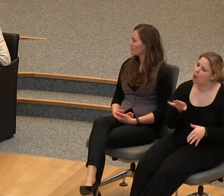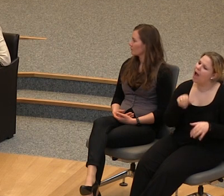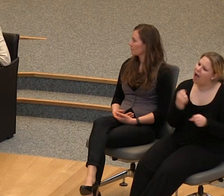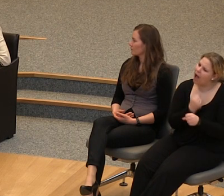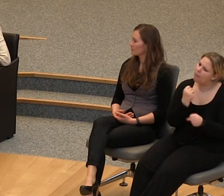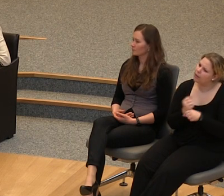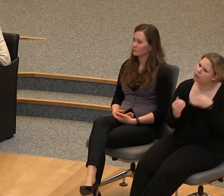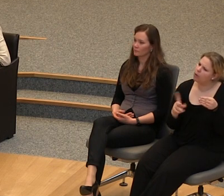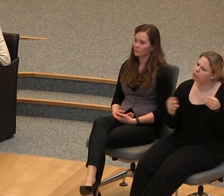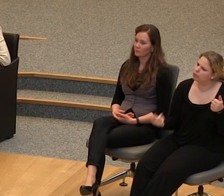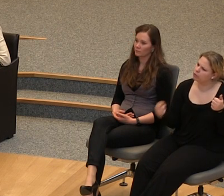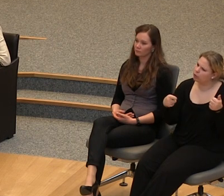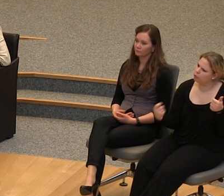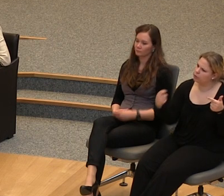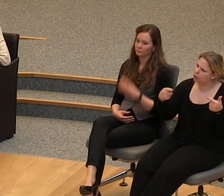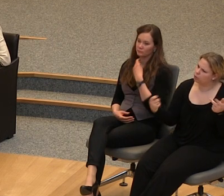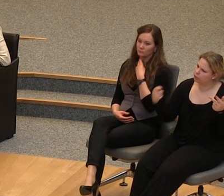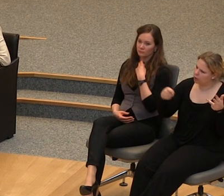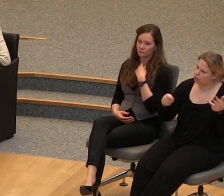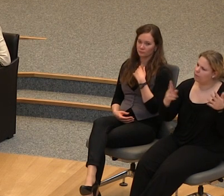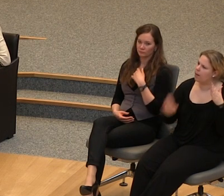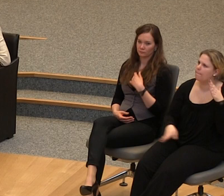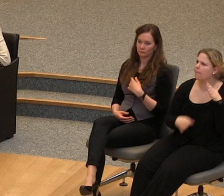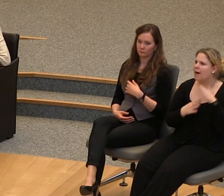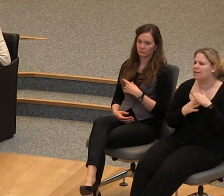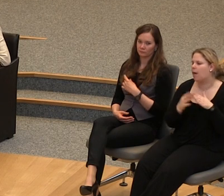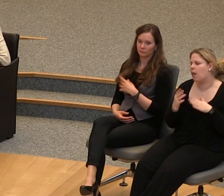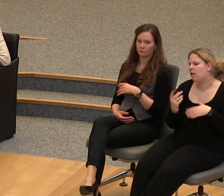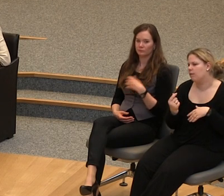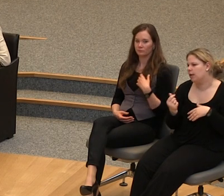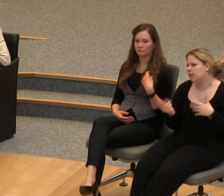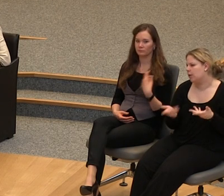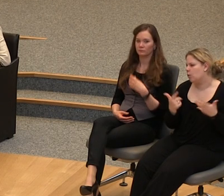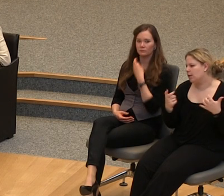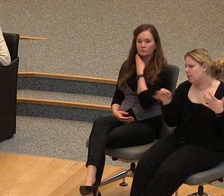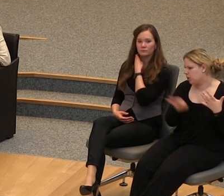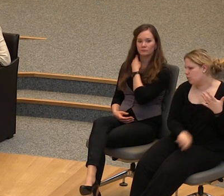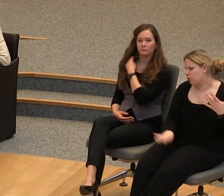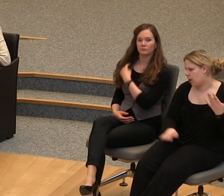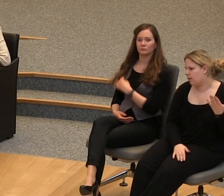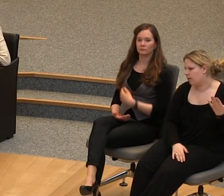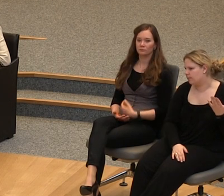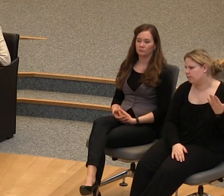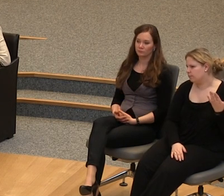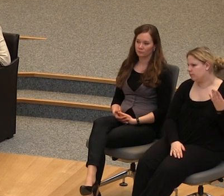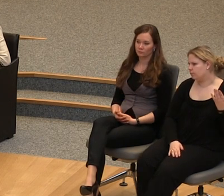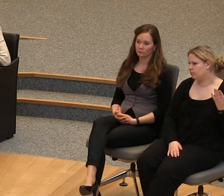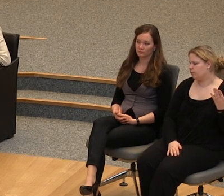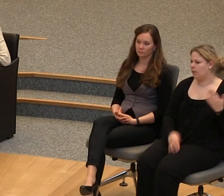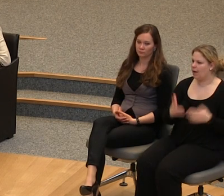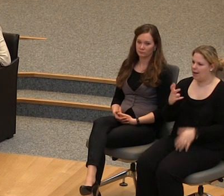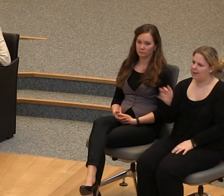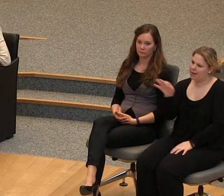in Rheinland-Pfalz, dass wir sagen, bis Obergrenze der Finanzierung sind 70%. 30%